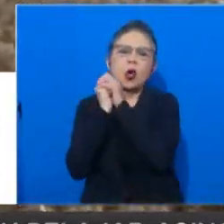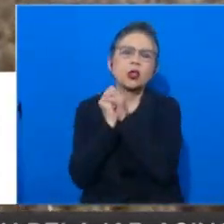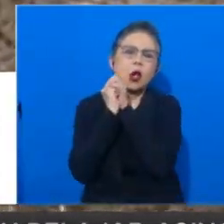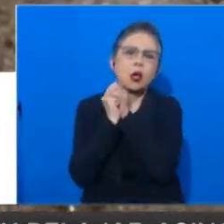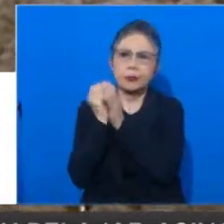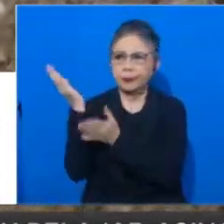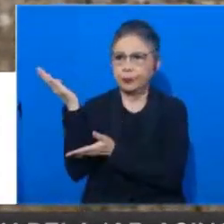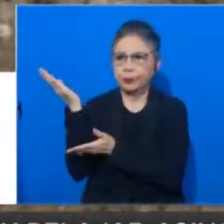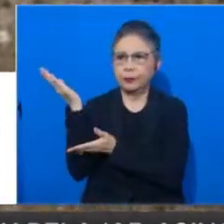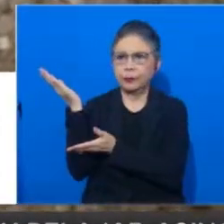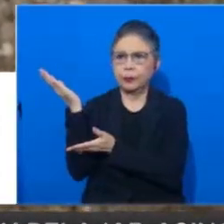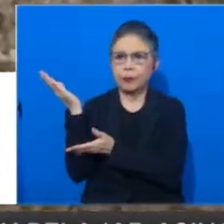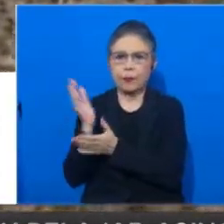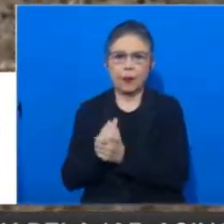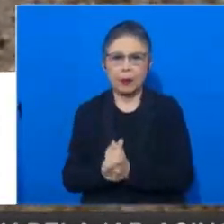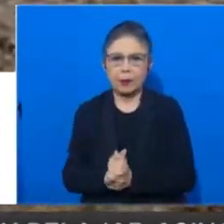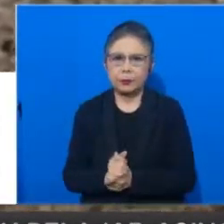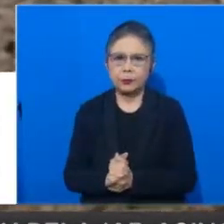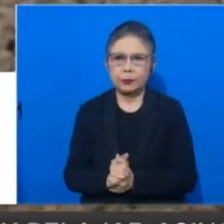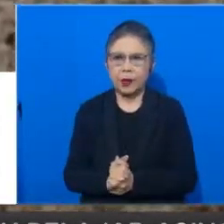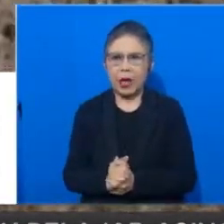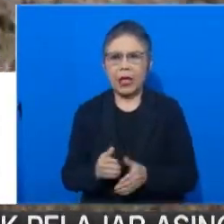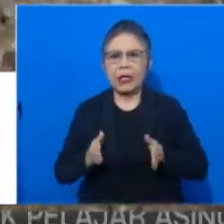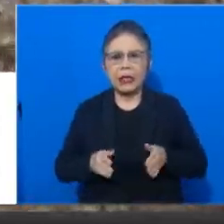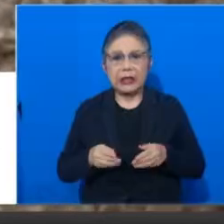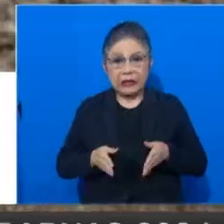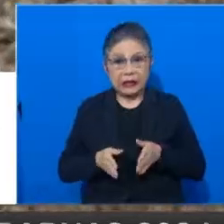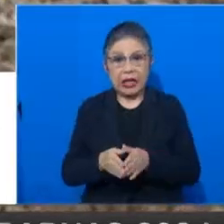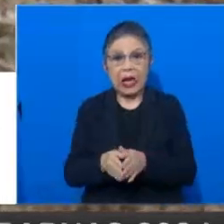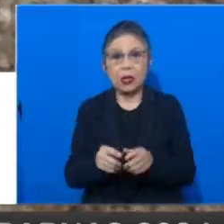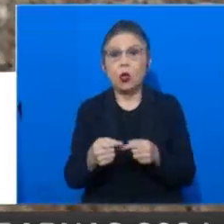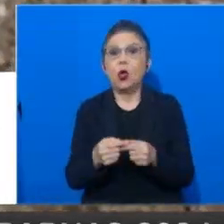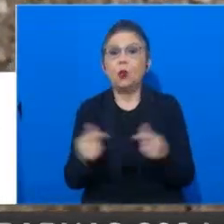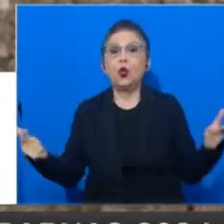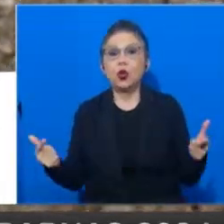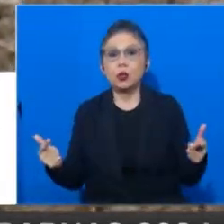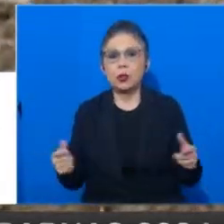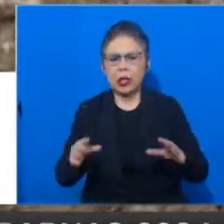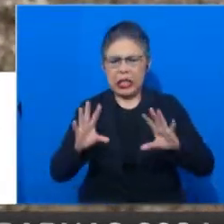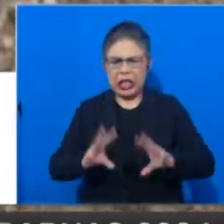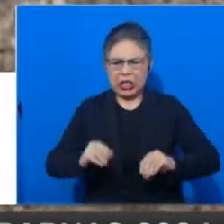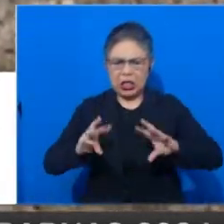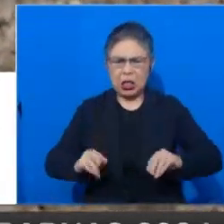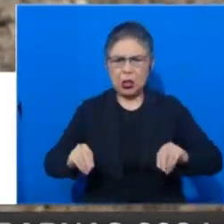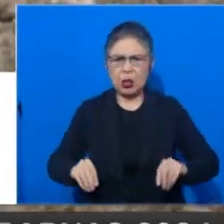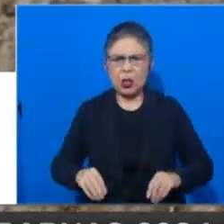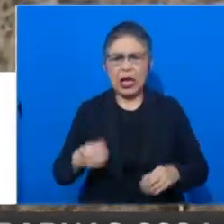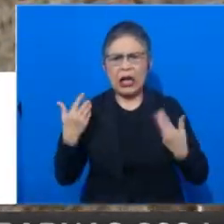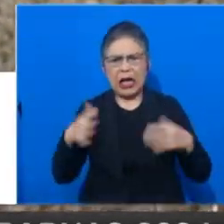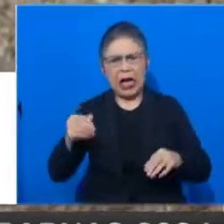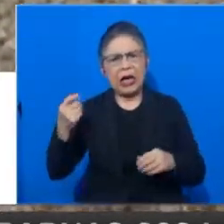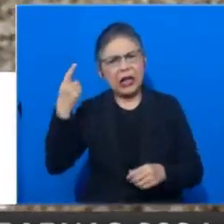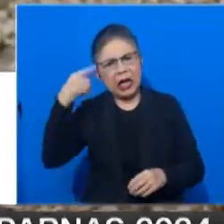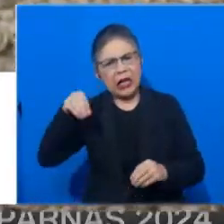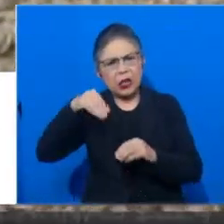mau berobat, laju digotong karena jalan terputus. Melewati jalan berlumpur yang masih basah pasca longsor, sejumlah